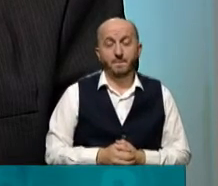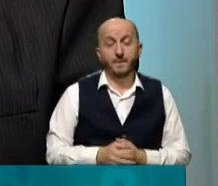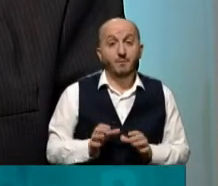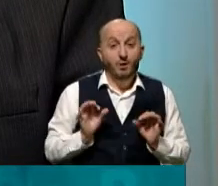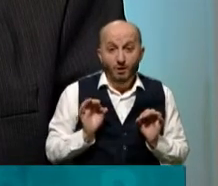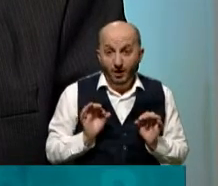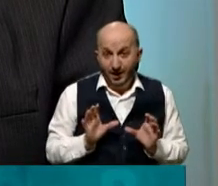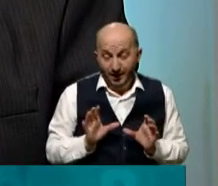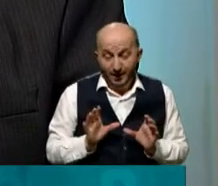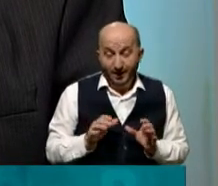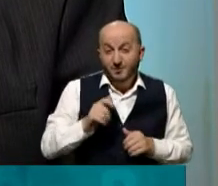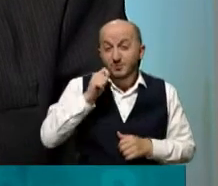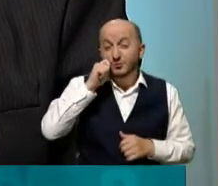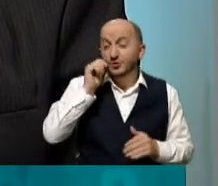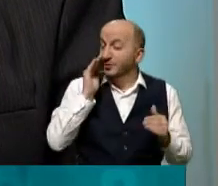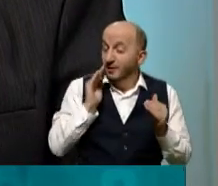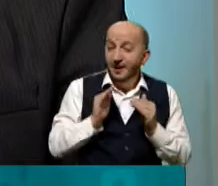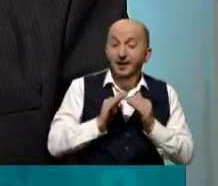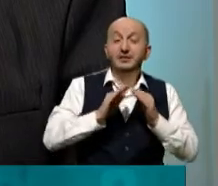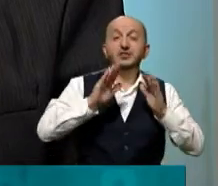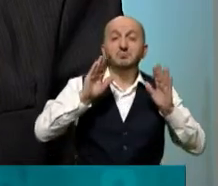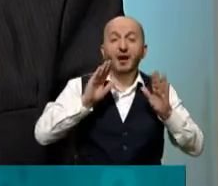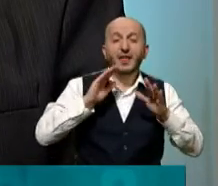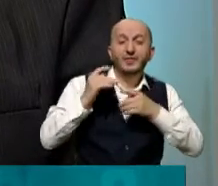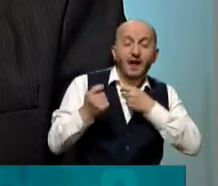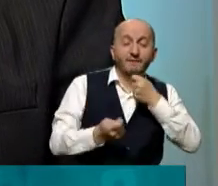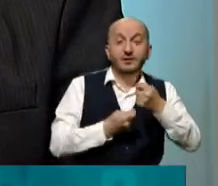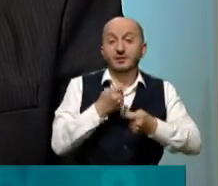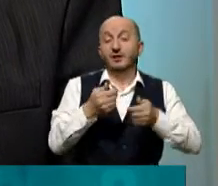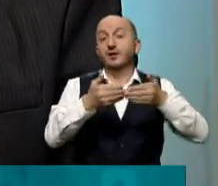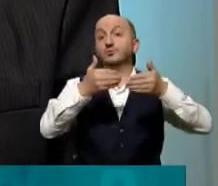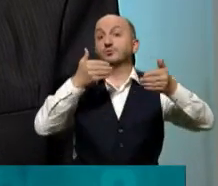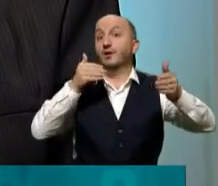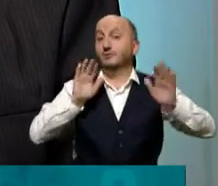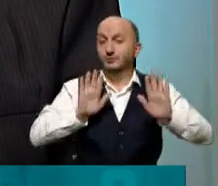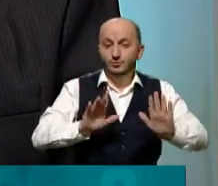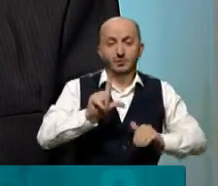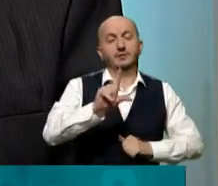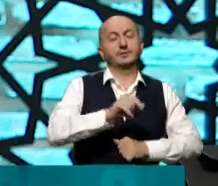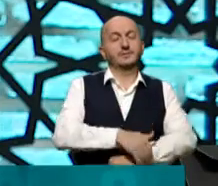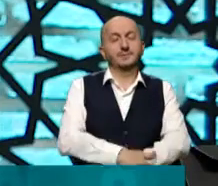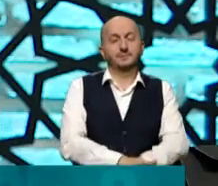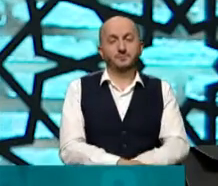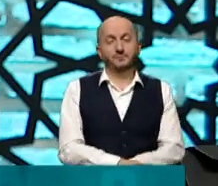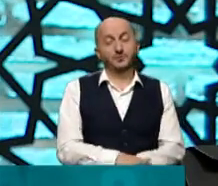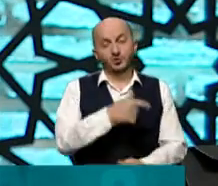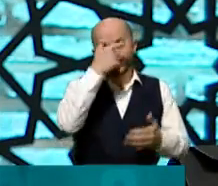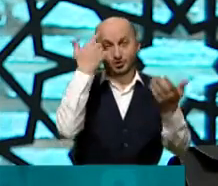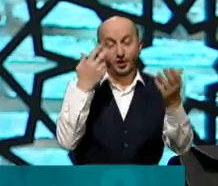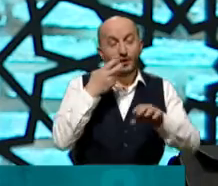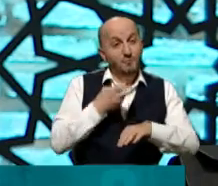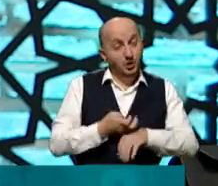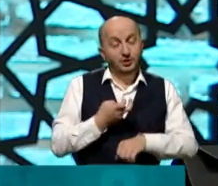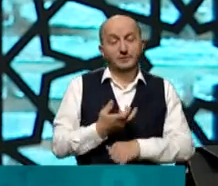böyle Müslümana yakışmayan tavır ve davranışlardan uzak durmalıyız. Eyvallah. İnşallah başarırız